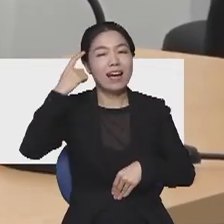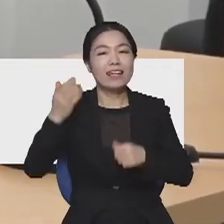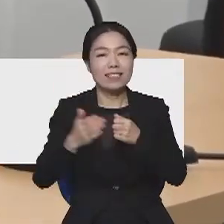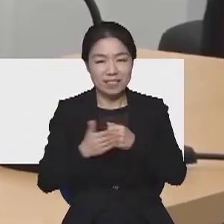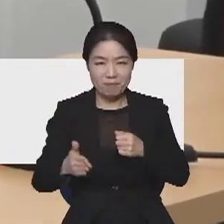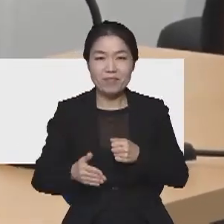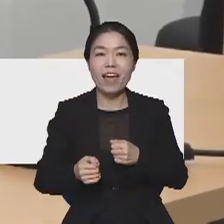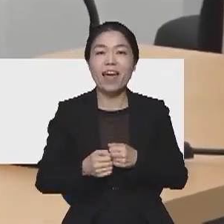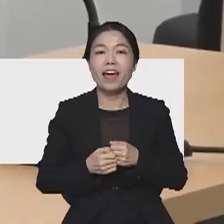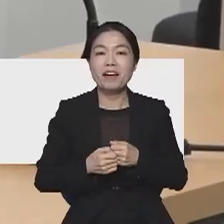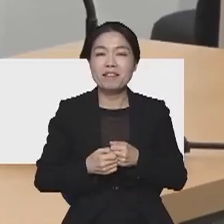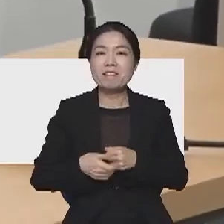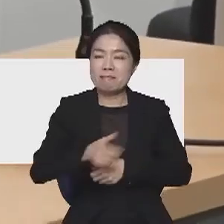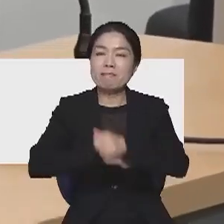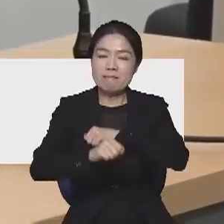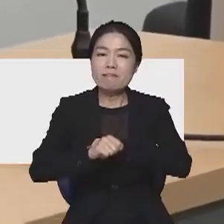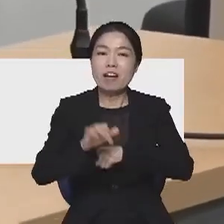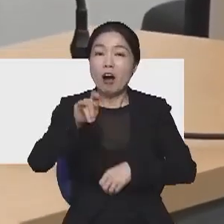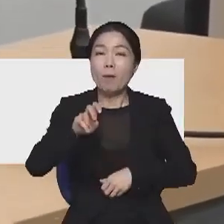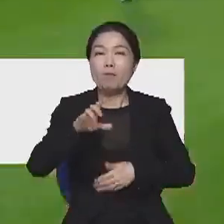해서 과감하게.